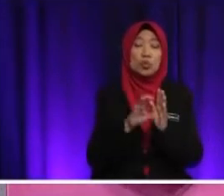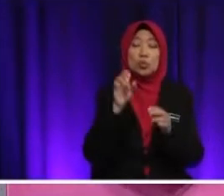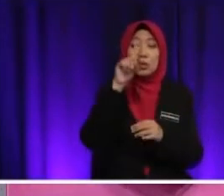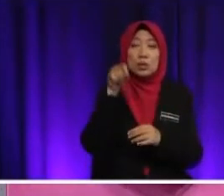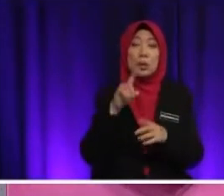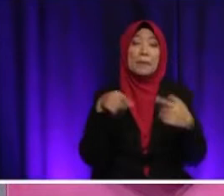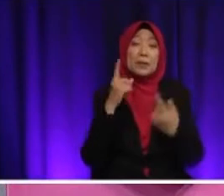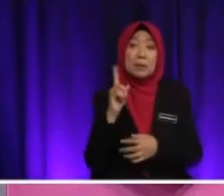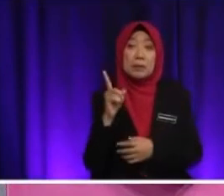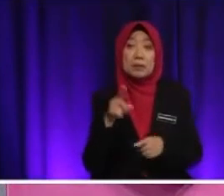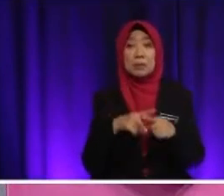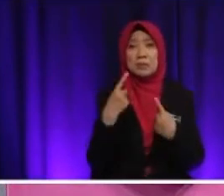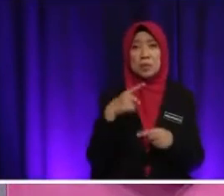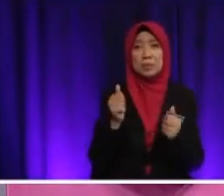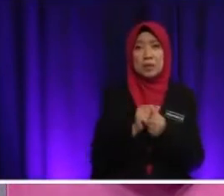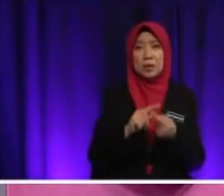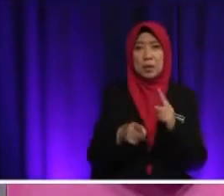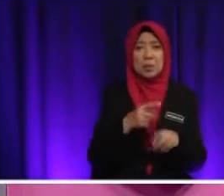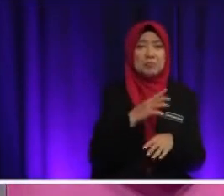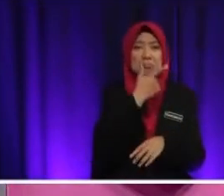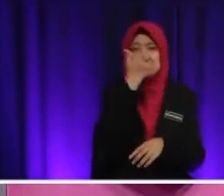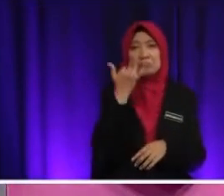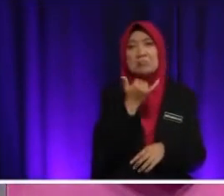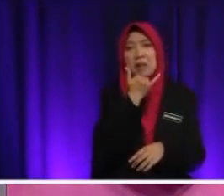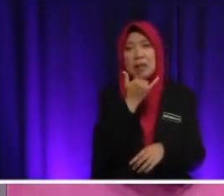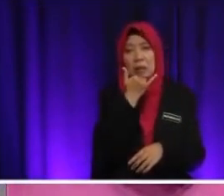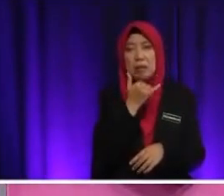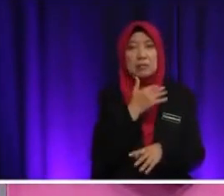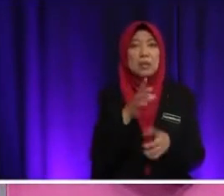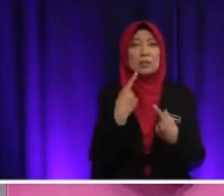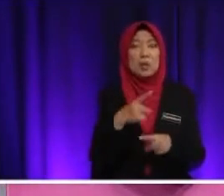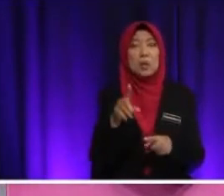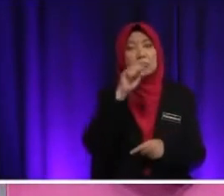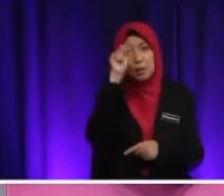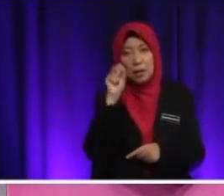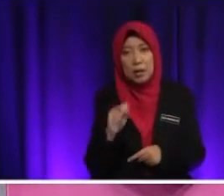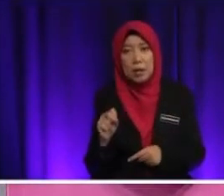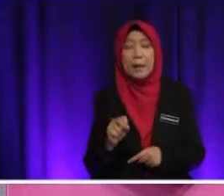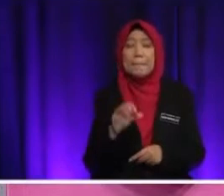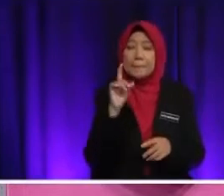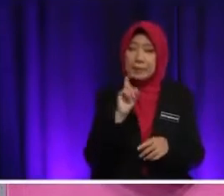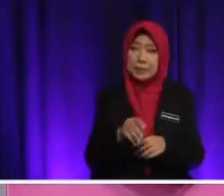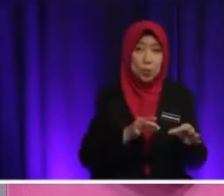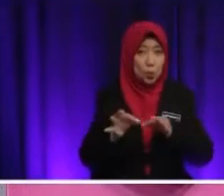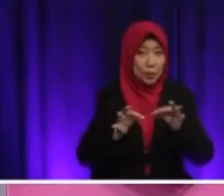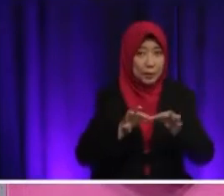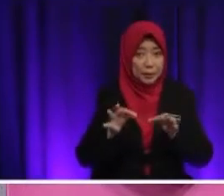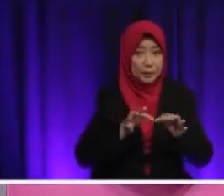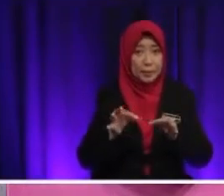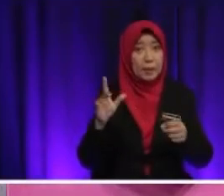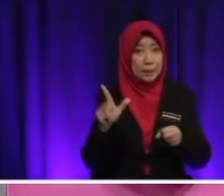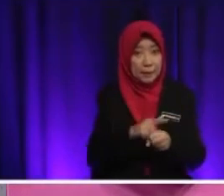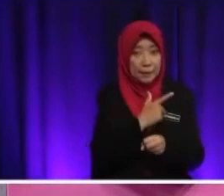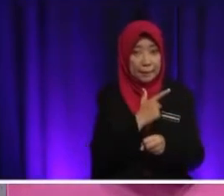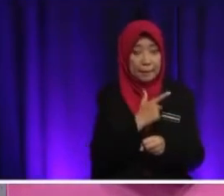kawan. Tak betul lah kan? Okay. Ha, sebab itu kena faham soalan. Kemudian mesti ada huraian isi. Yang ketiga, mesti ada huraian